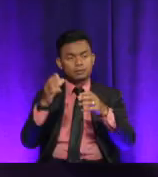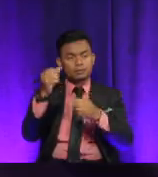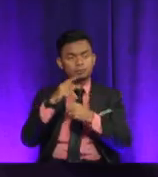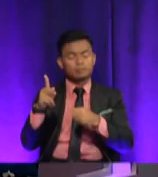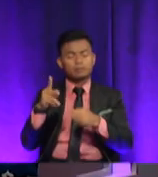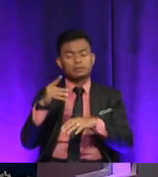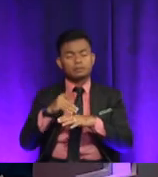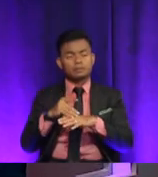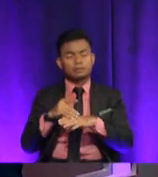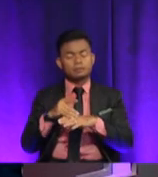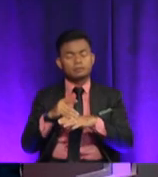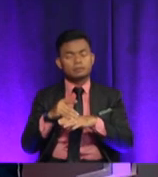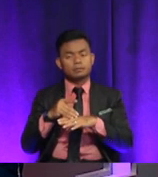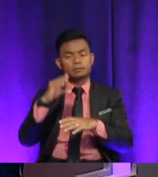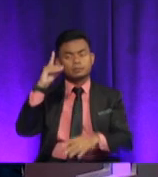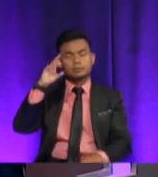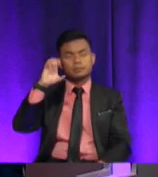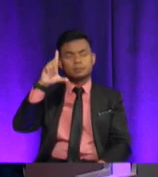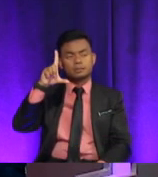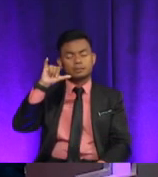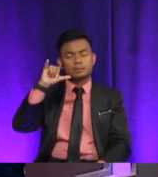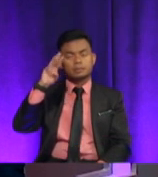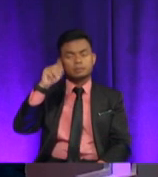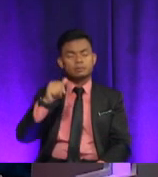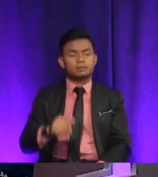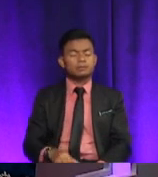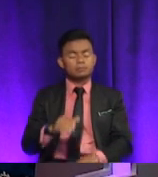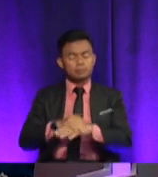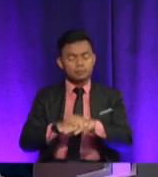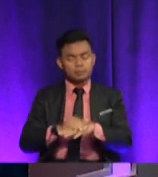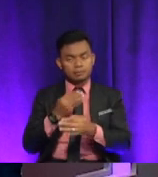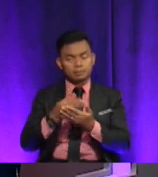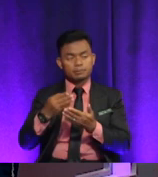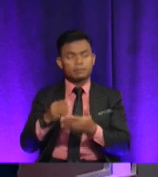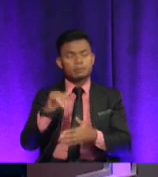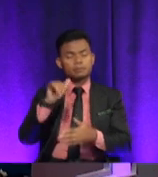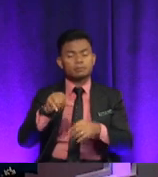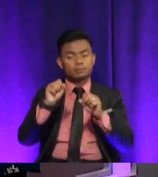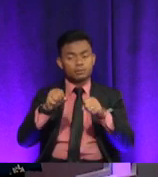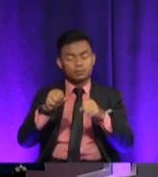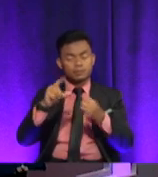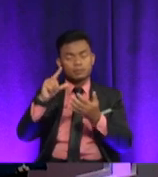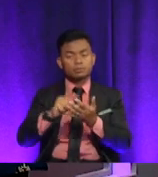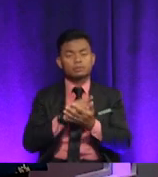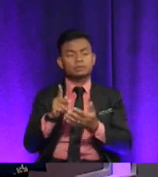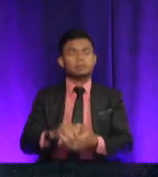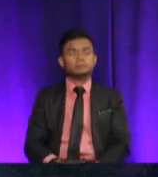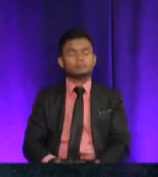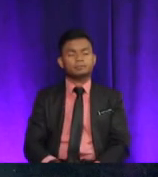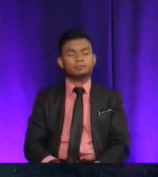di foto delima dalam sumberku banyak bahan-bahan di situ oke murid-murid Boleh dapatkan